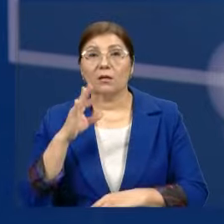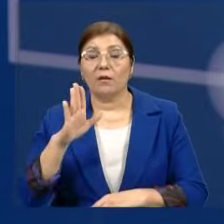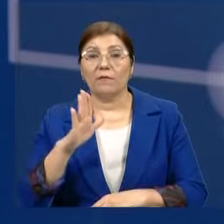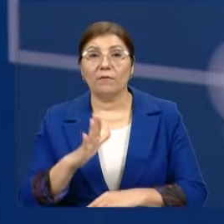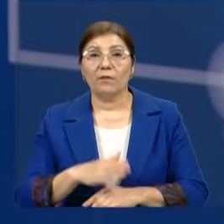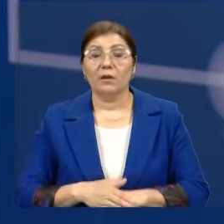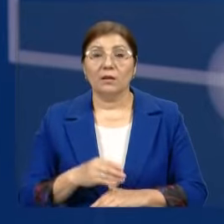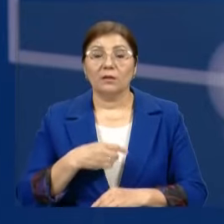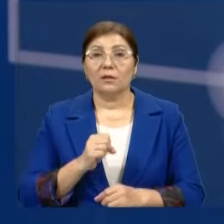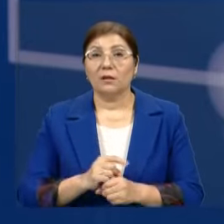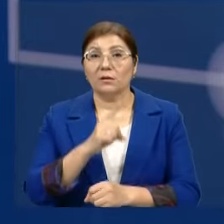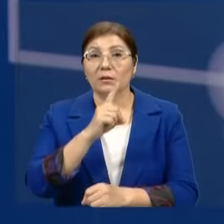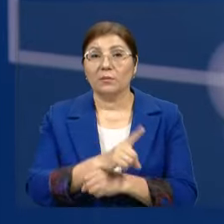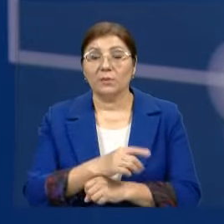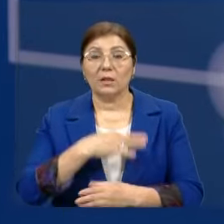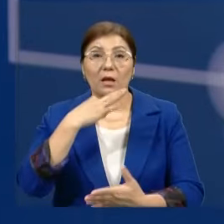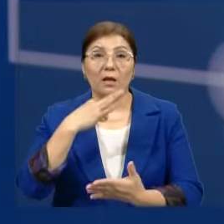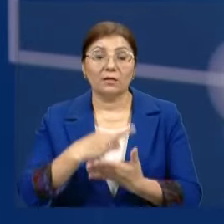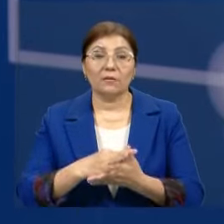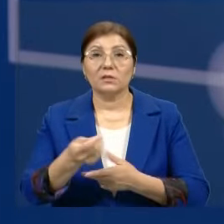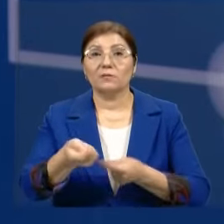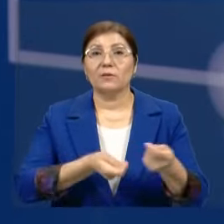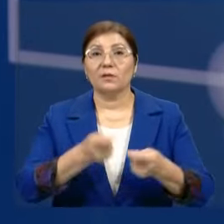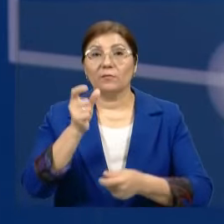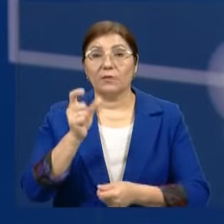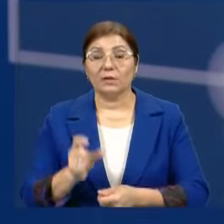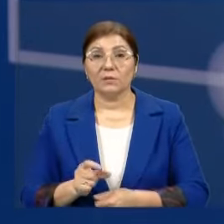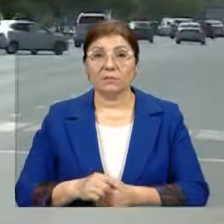Асхат Шахаров дал ряд поручений ответственным ведомствам.